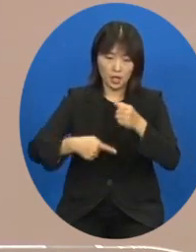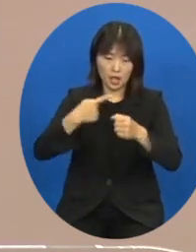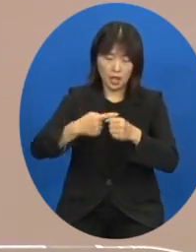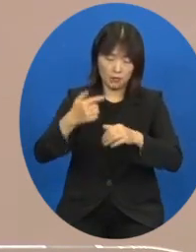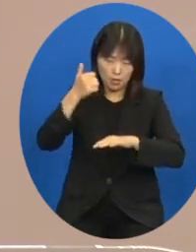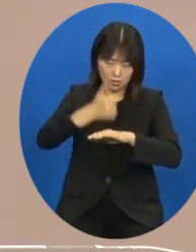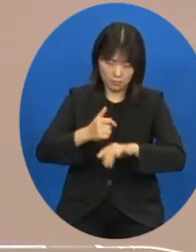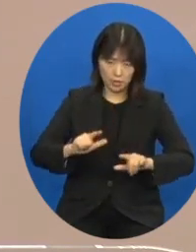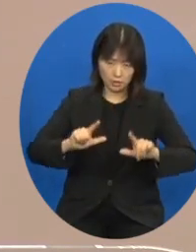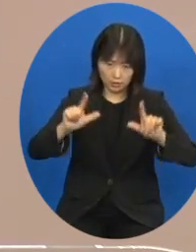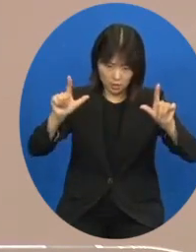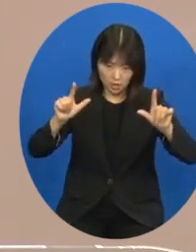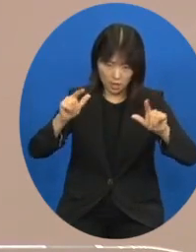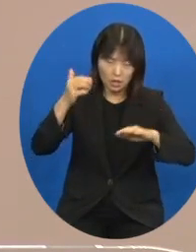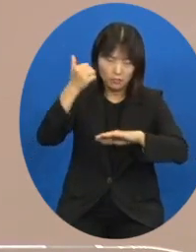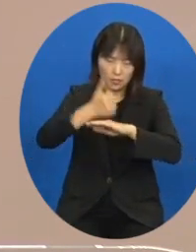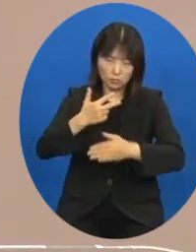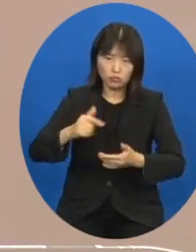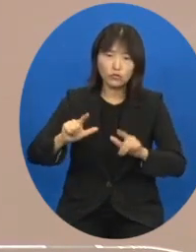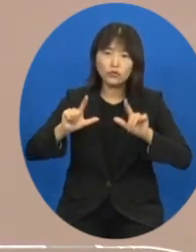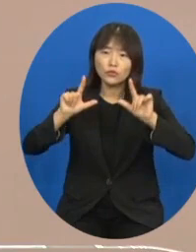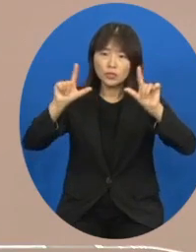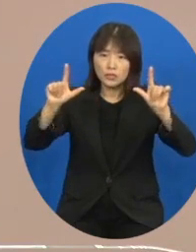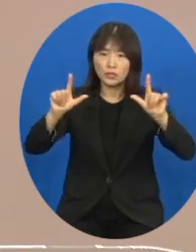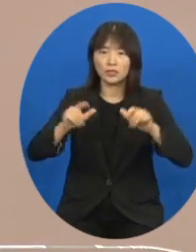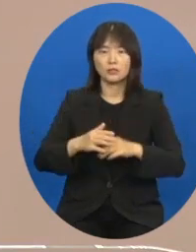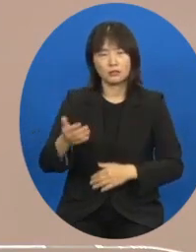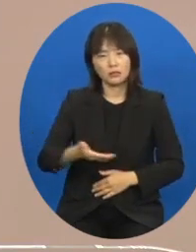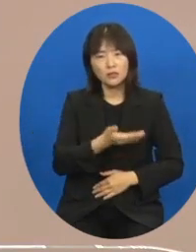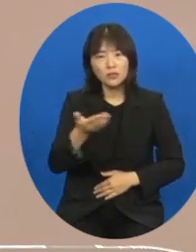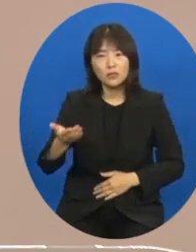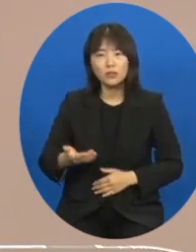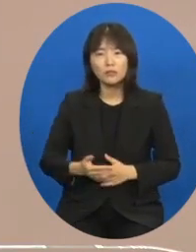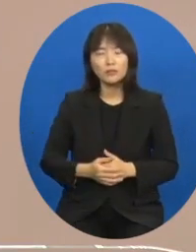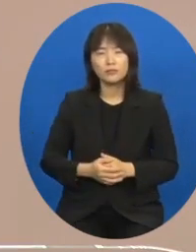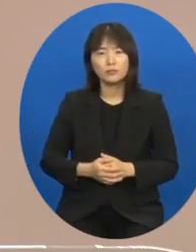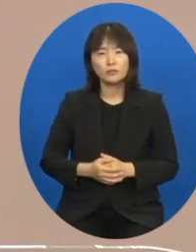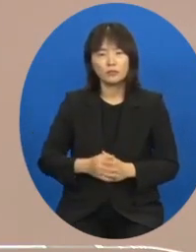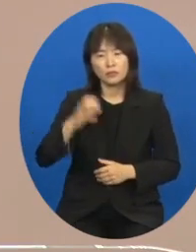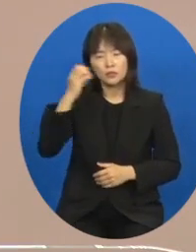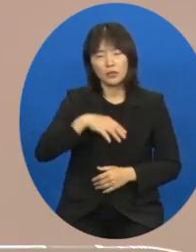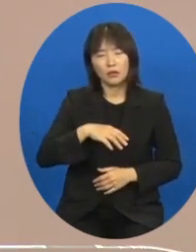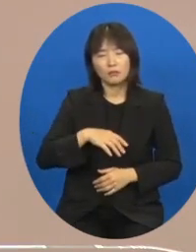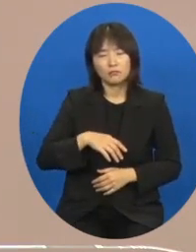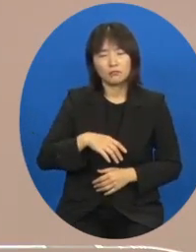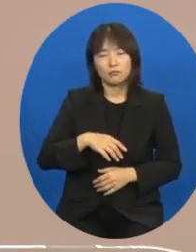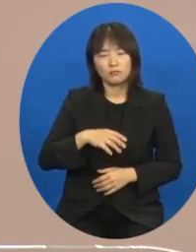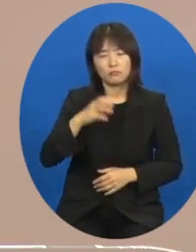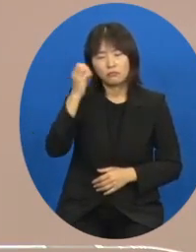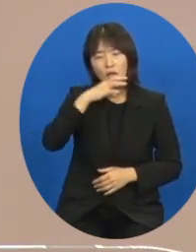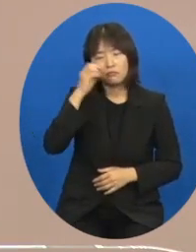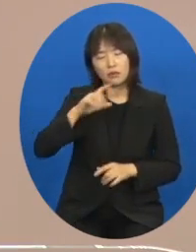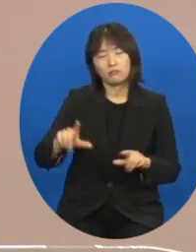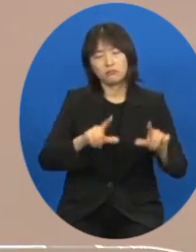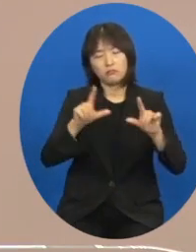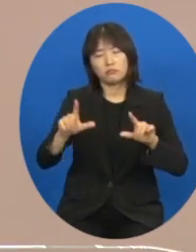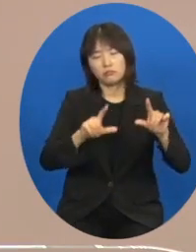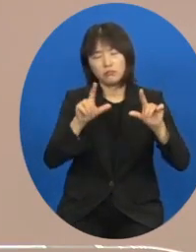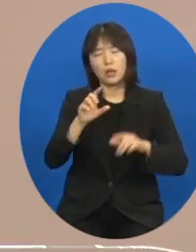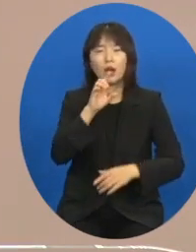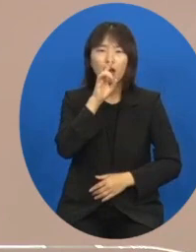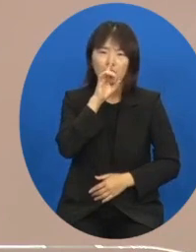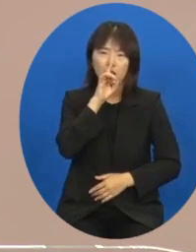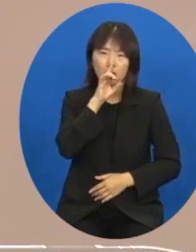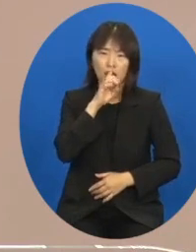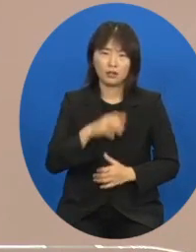날이, 마지막 주일을 여러분 그냥 무심히 흘러보내면 안 됩니다. 늘 해마다